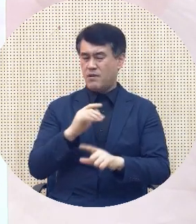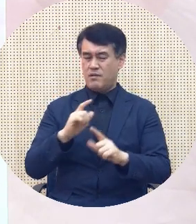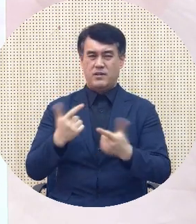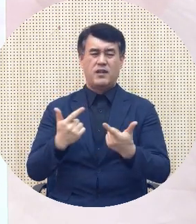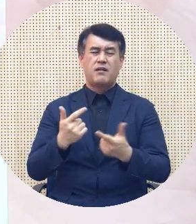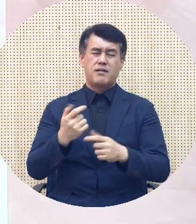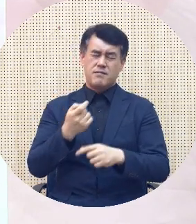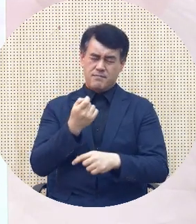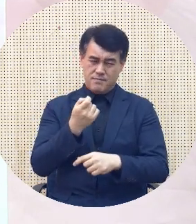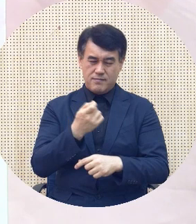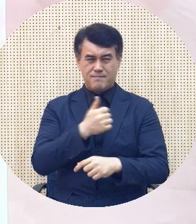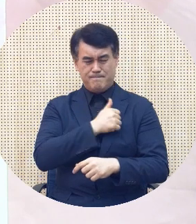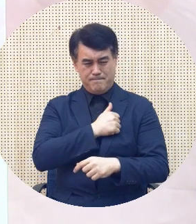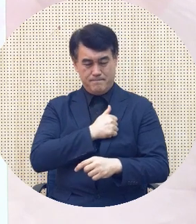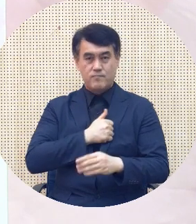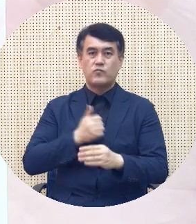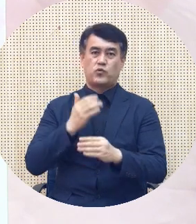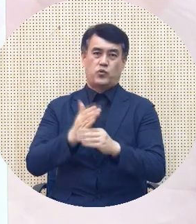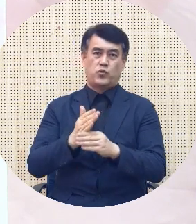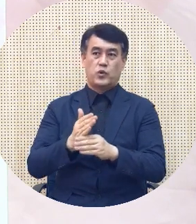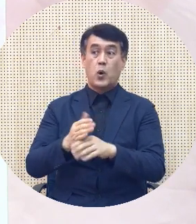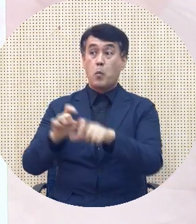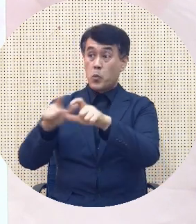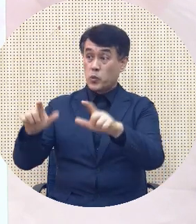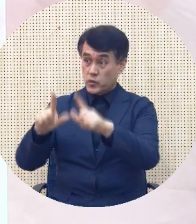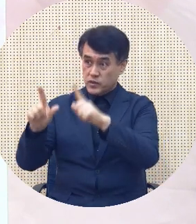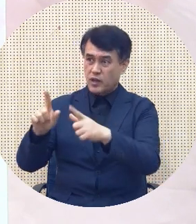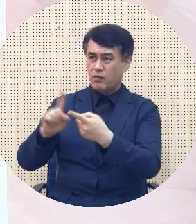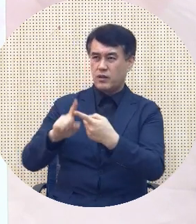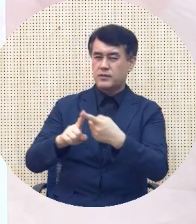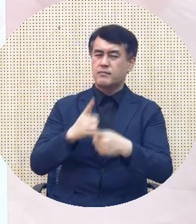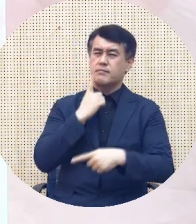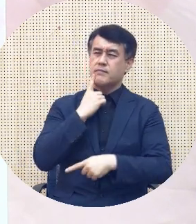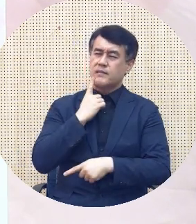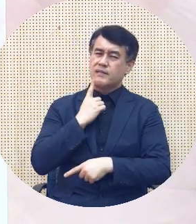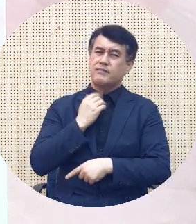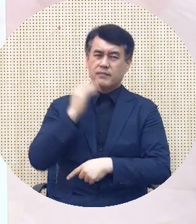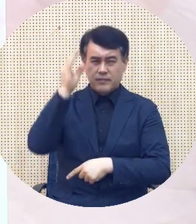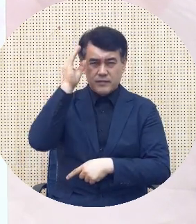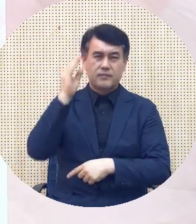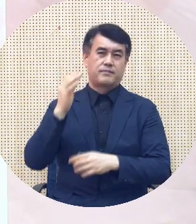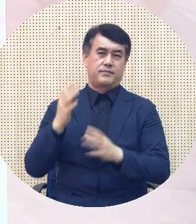정도로 남들이 다 가져보는 평범한 인생이 꿈만 같기만 합니다.